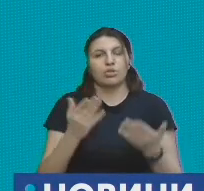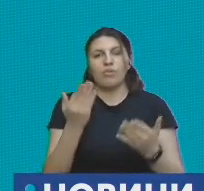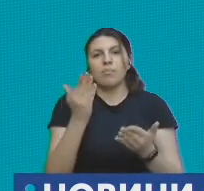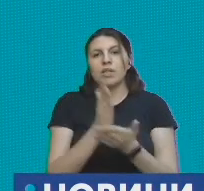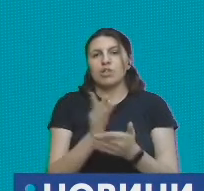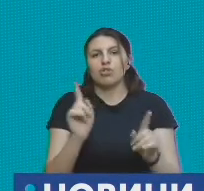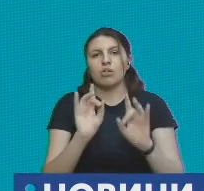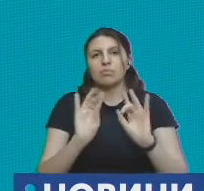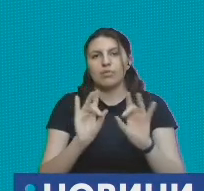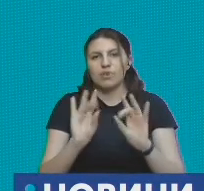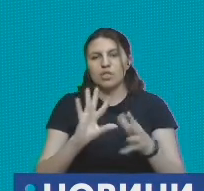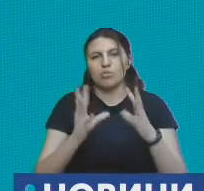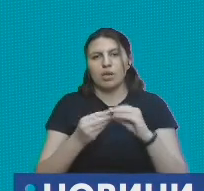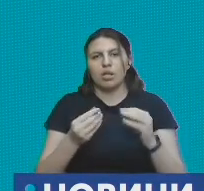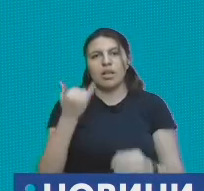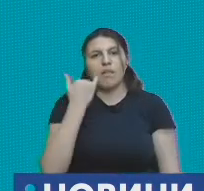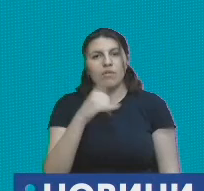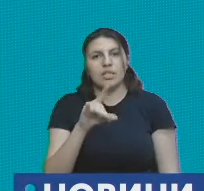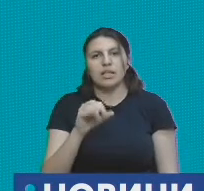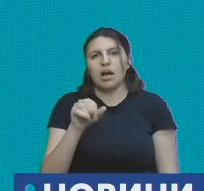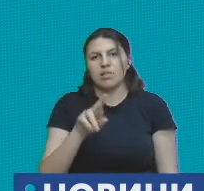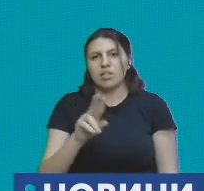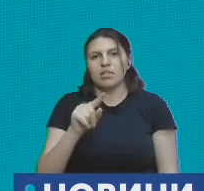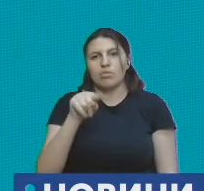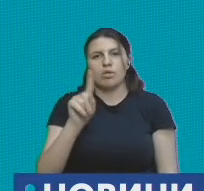розповісти Суспільному, телефонуйте до редакції за номером, що